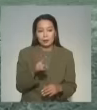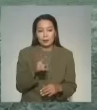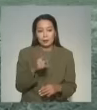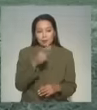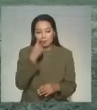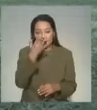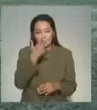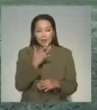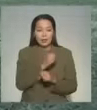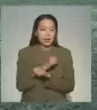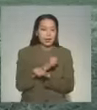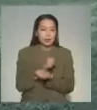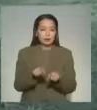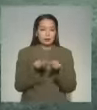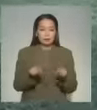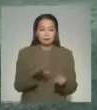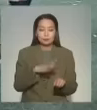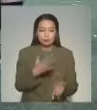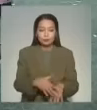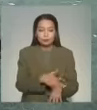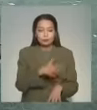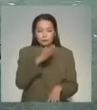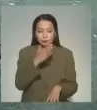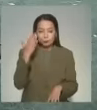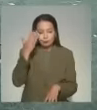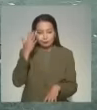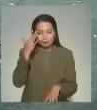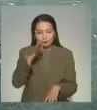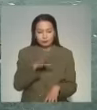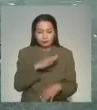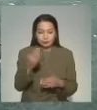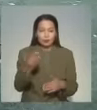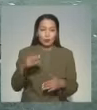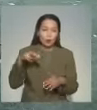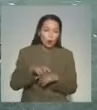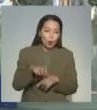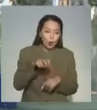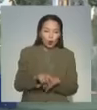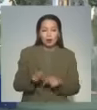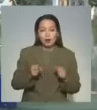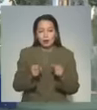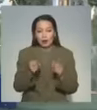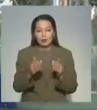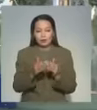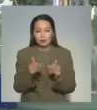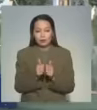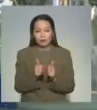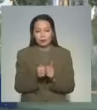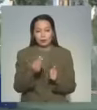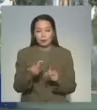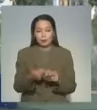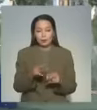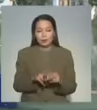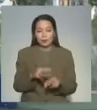летних каникул. Радость юным сельчанам на долгие годы. Качели, карусели, горки и футбольное поле обошлась Руслану Шамкенову в более чем